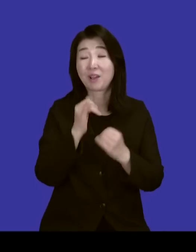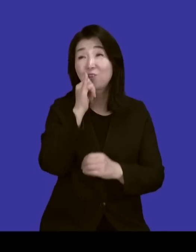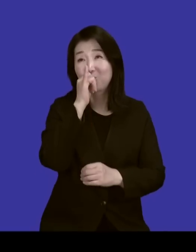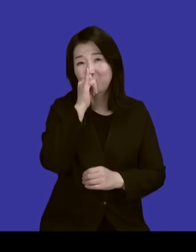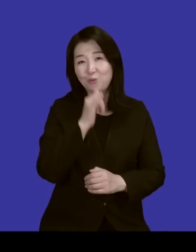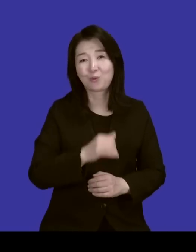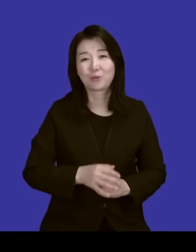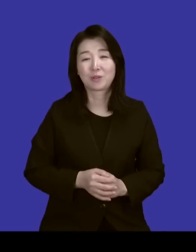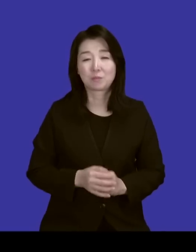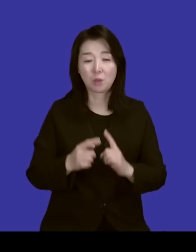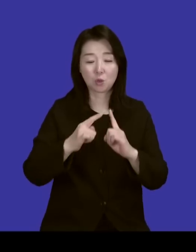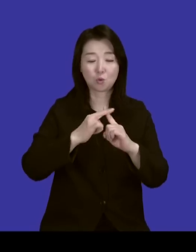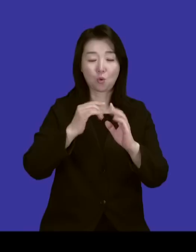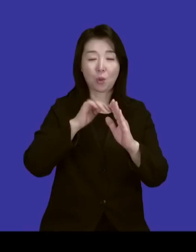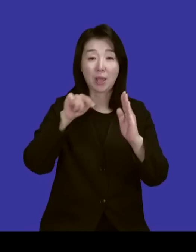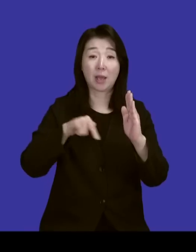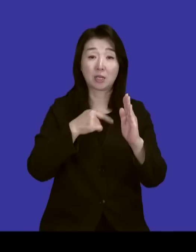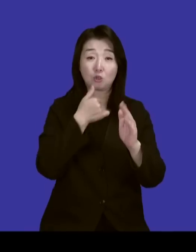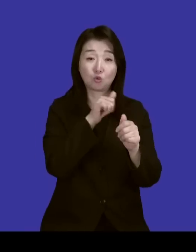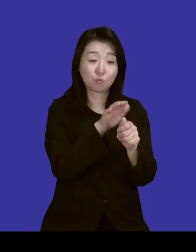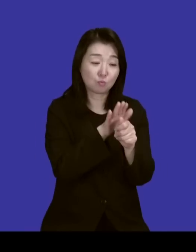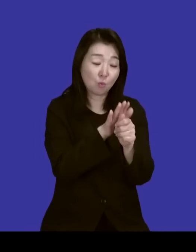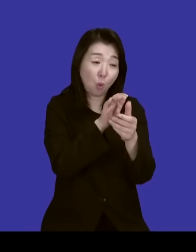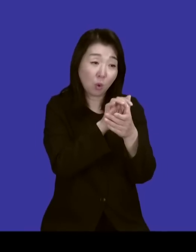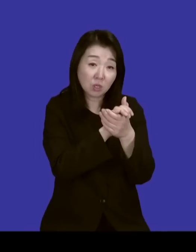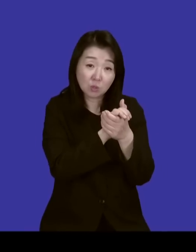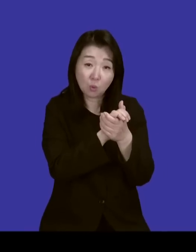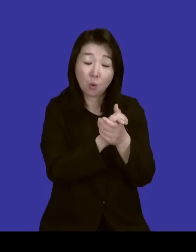하셨는데 교회 안에서 중보기도를